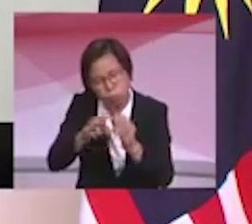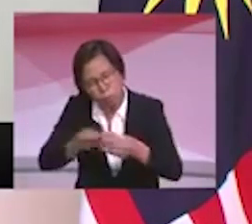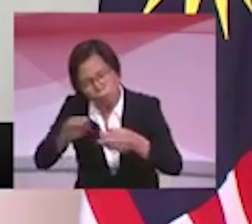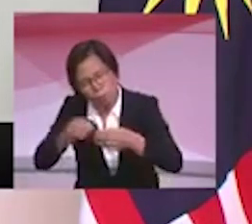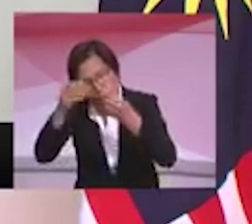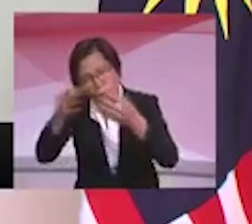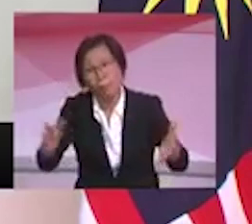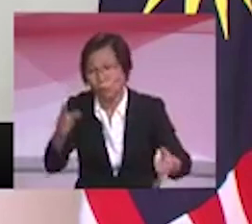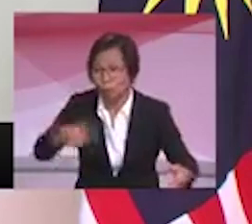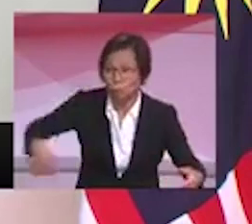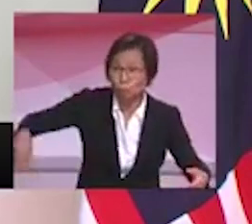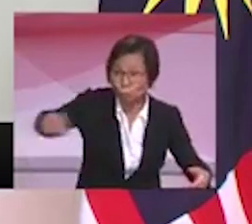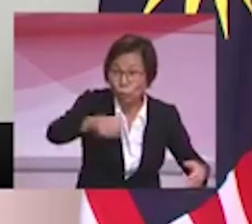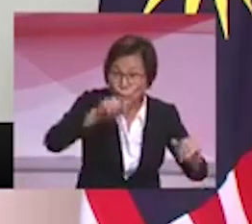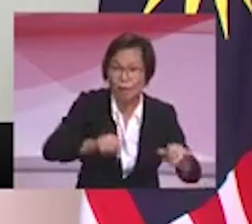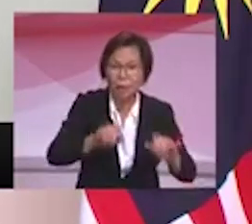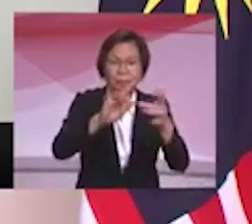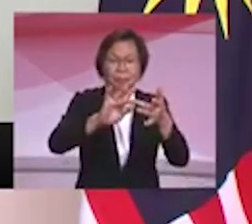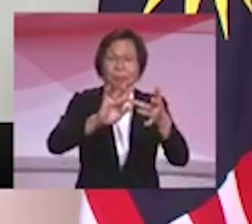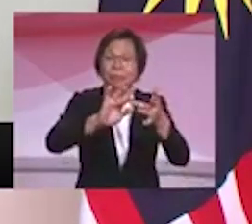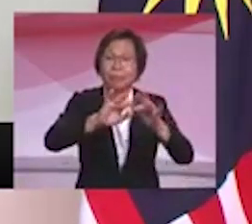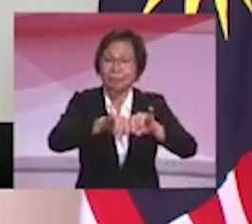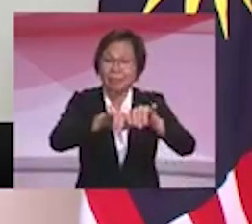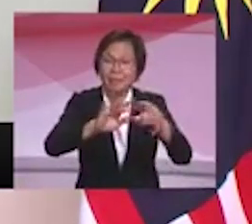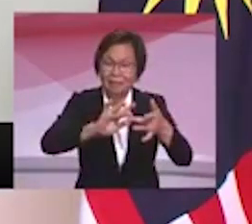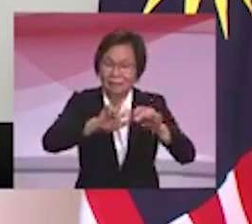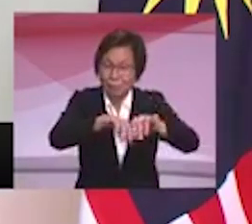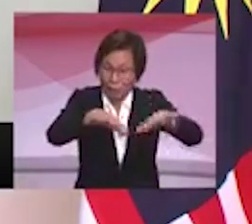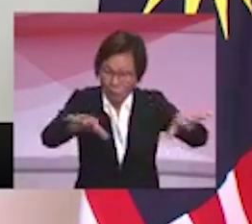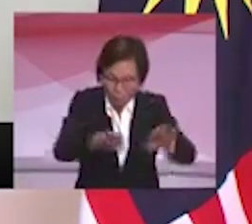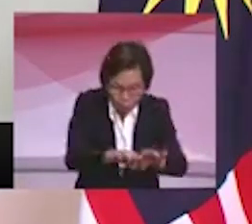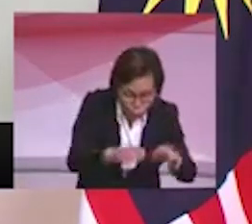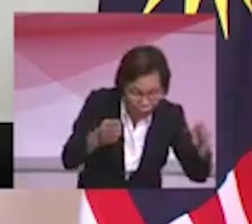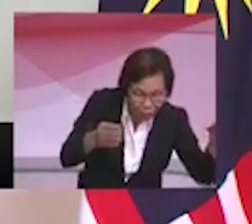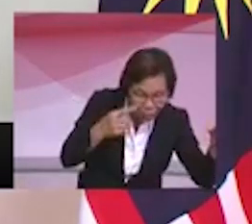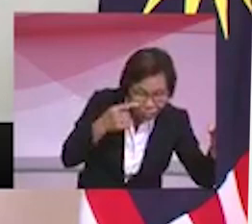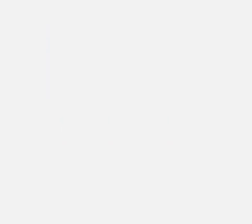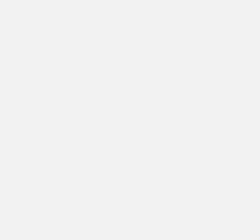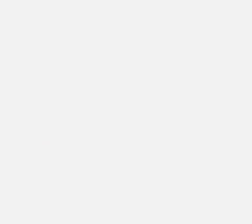boleh merujuk kepada laman web KBS dan juga MKN.